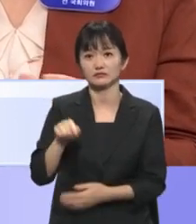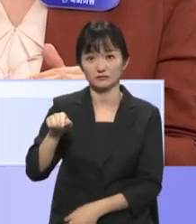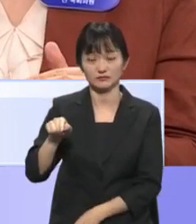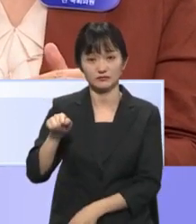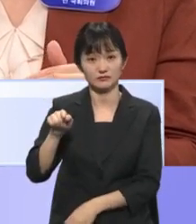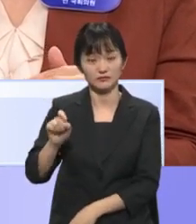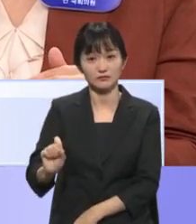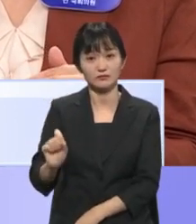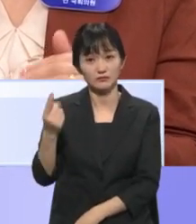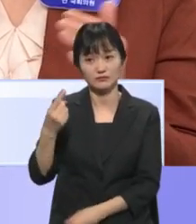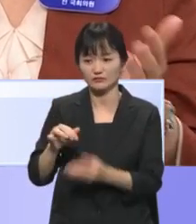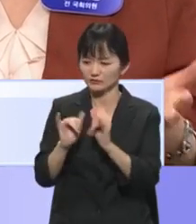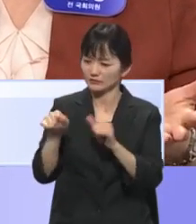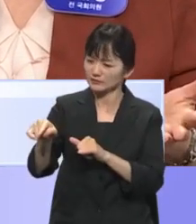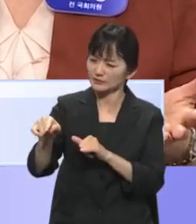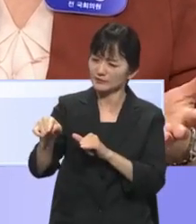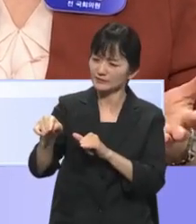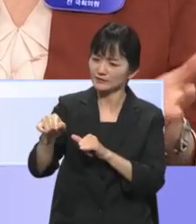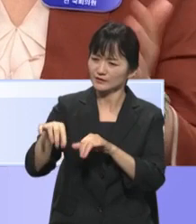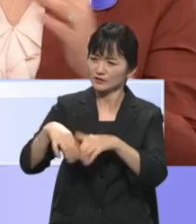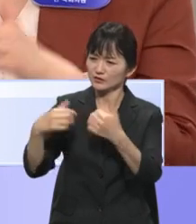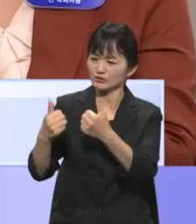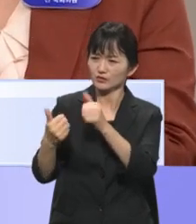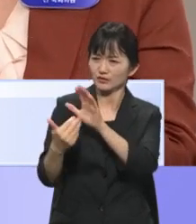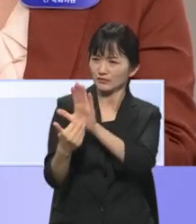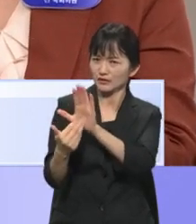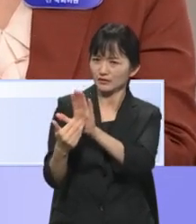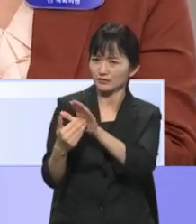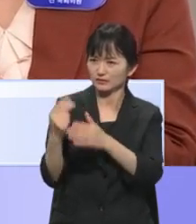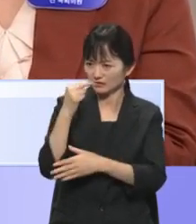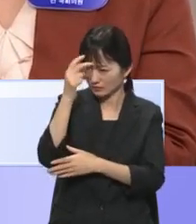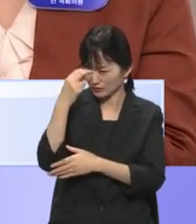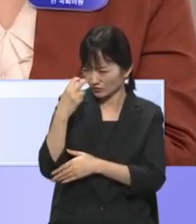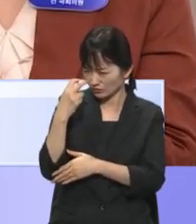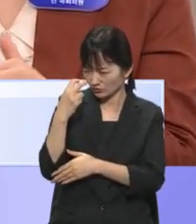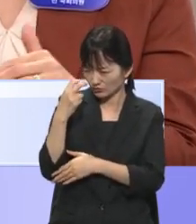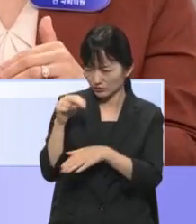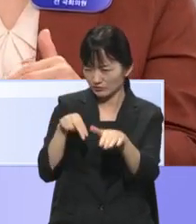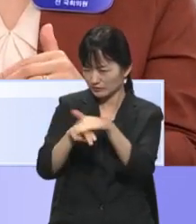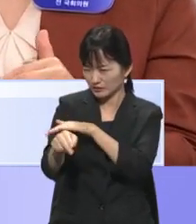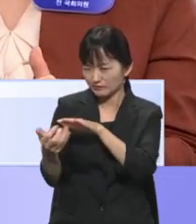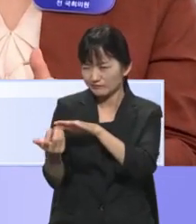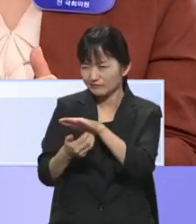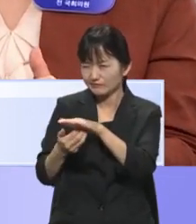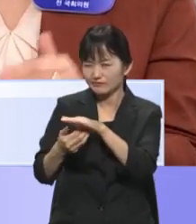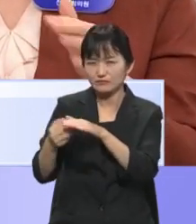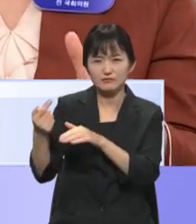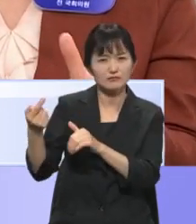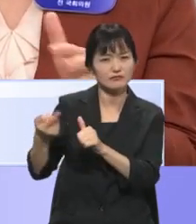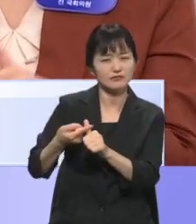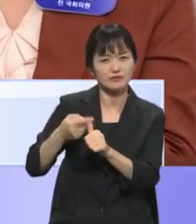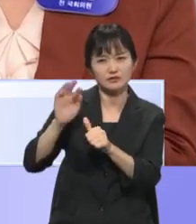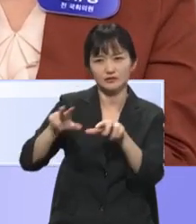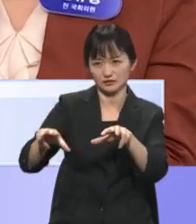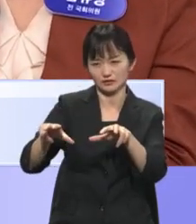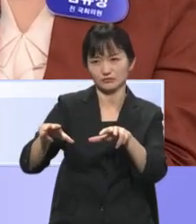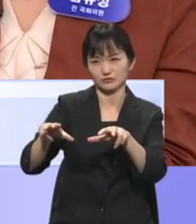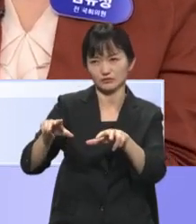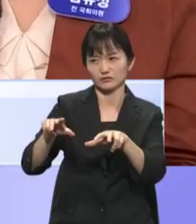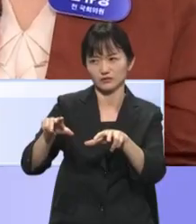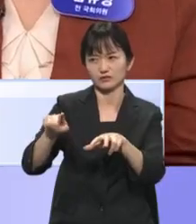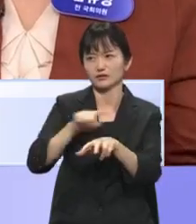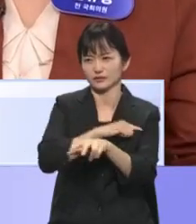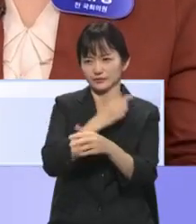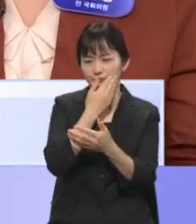때문에 국민들이 이거 방탄 아니야 이거 검찰 수사 폐렴은 꼼수 아니야라는 얘기 듣지 않도록 지금부터가 저는 중요하다고